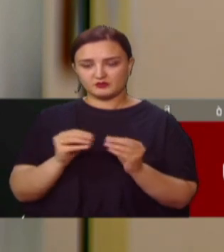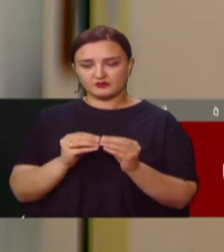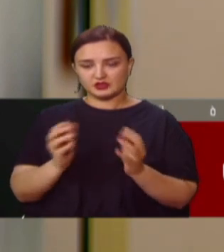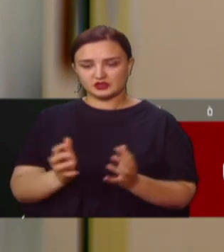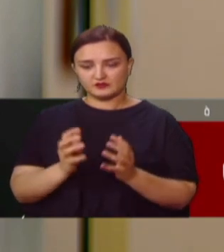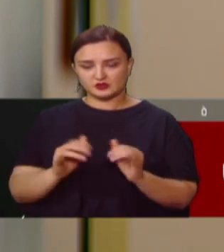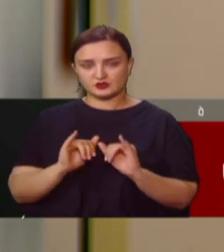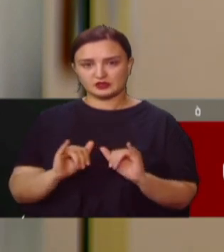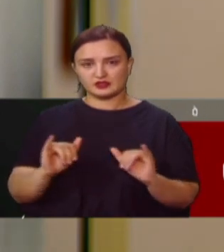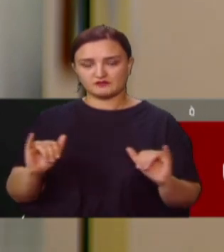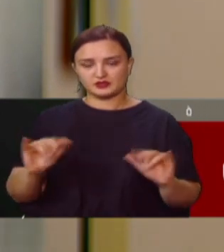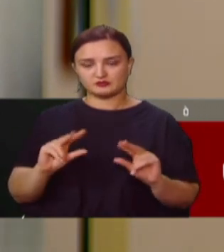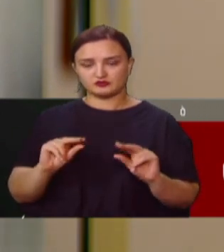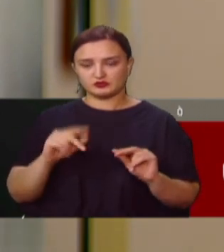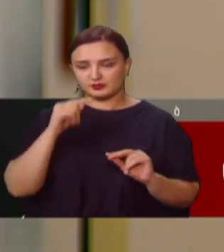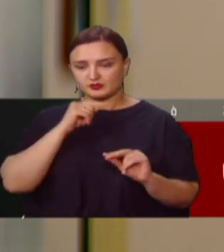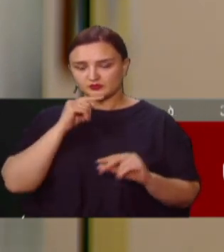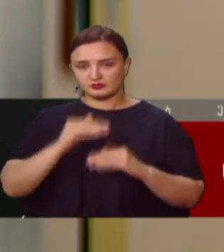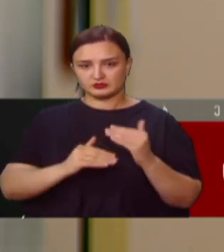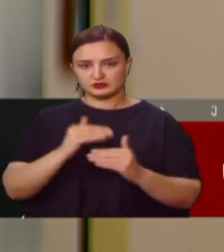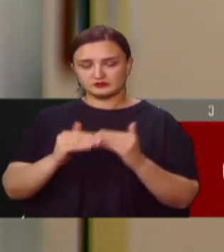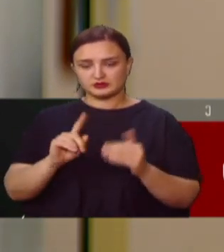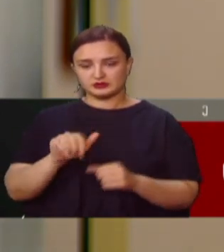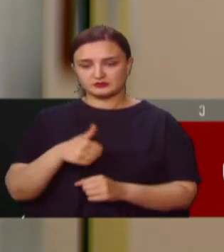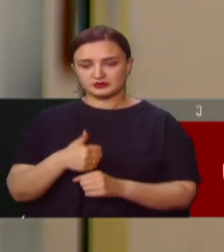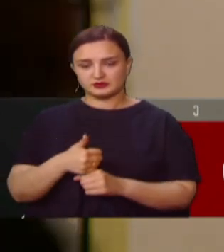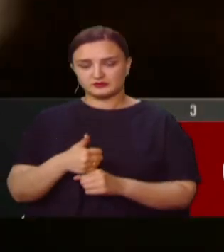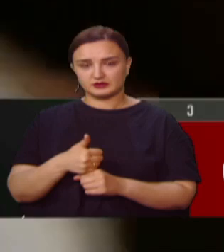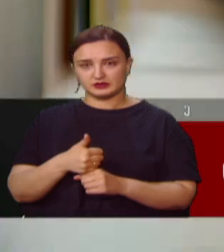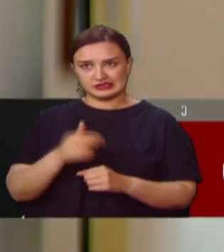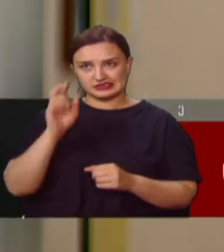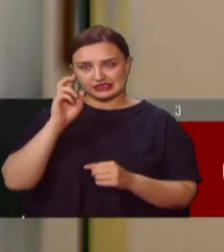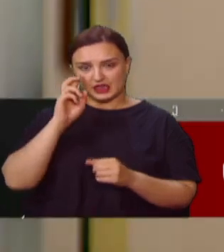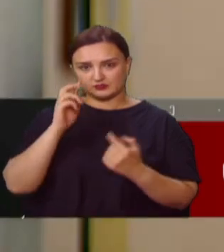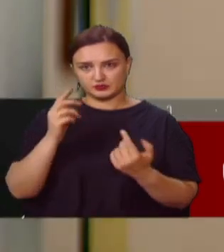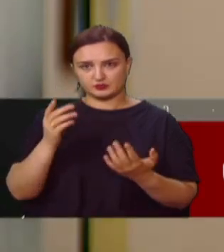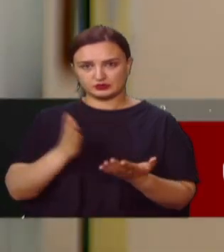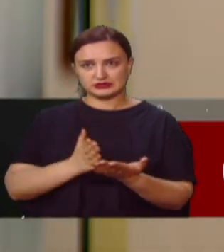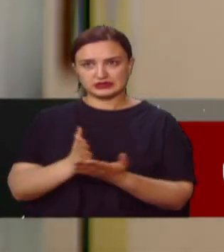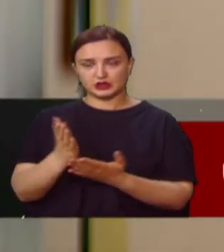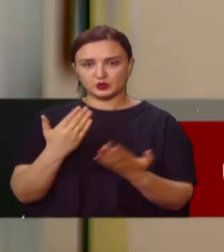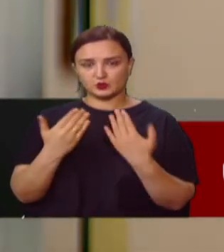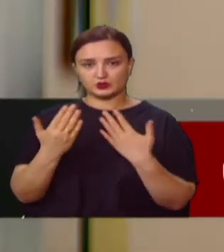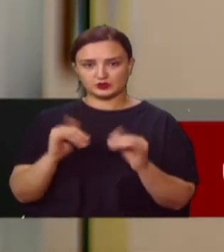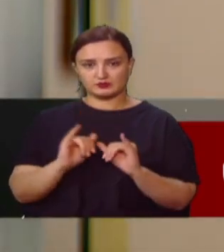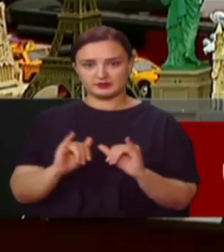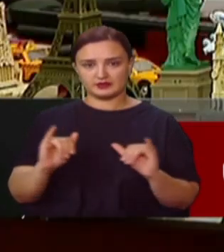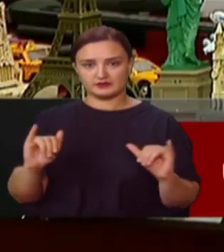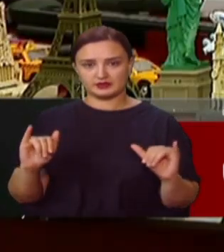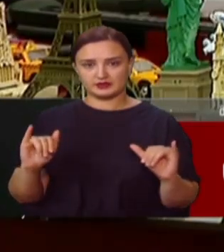შევინარჩუნოთ, განვავითაროთ მშვიდობა, ეკონომიკური წინსვლა და, რაც მთავარია, დიდ სახელმწიფოებთან სტრატეგიული ურთიერთობების